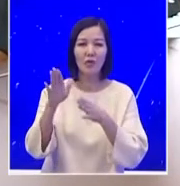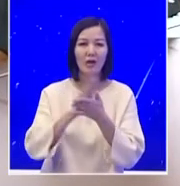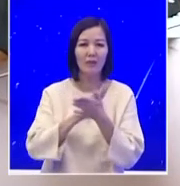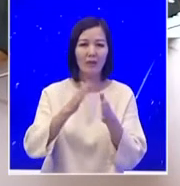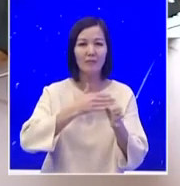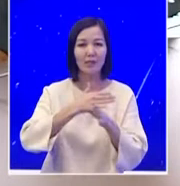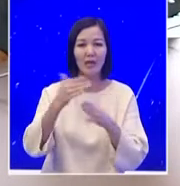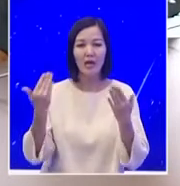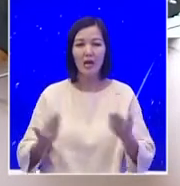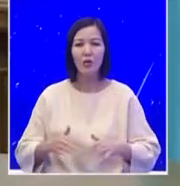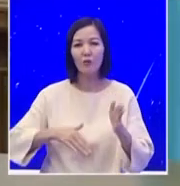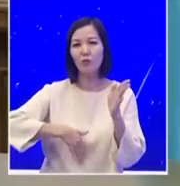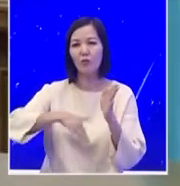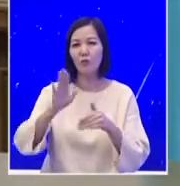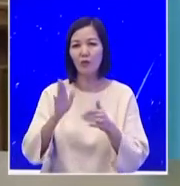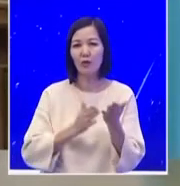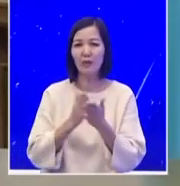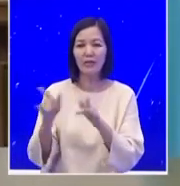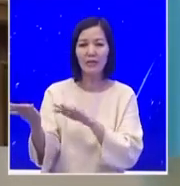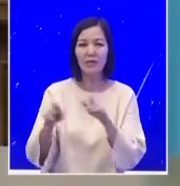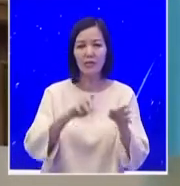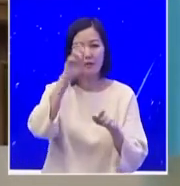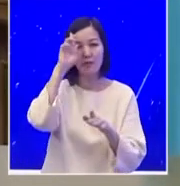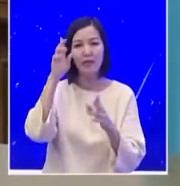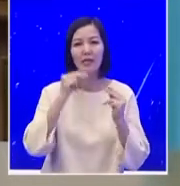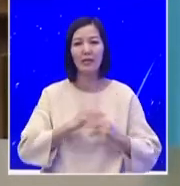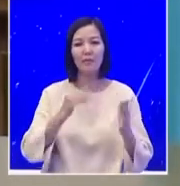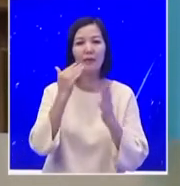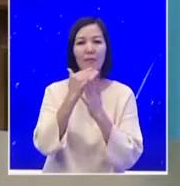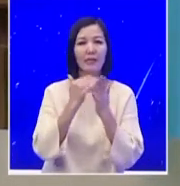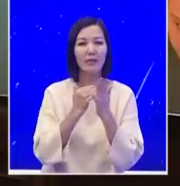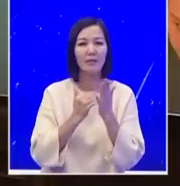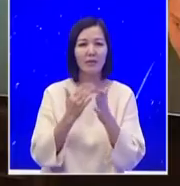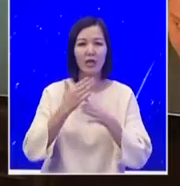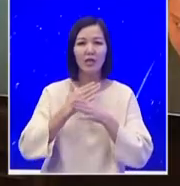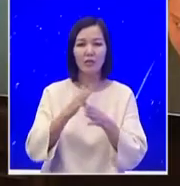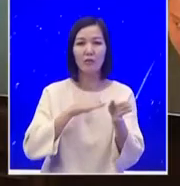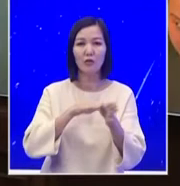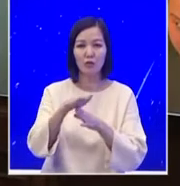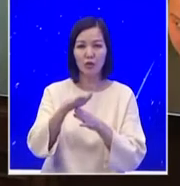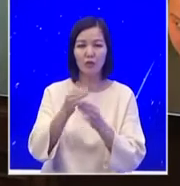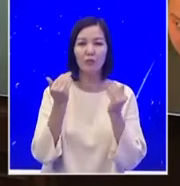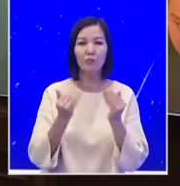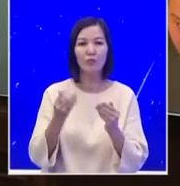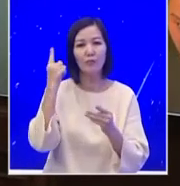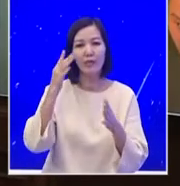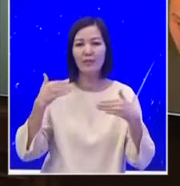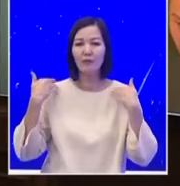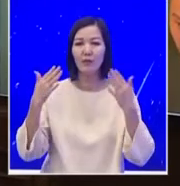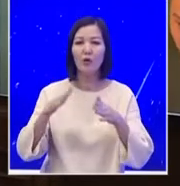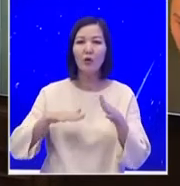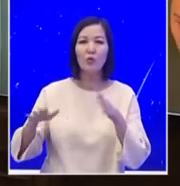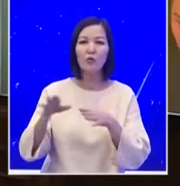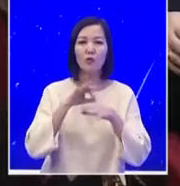грант беріледі. Әлеуметтің әлеуетін көтеруге бағытталған шаралар мемлекеттік еңбек бағдарламасы шеңберінде жүзеге асады. Бүгін